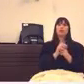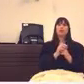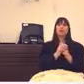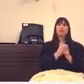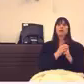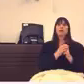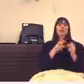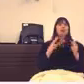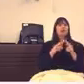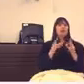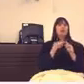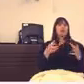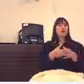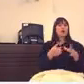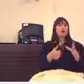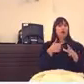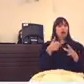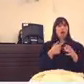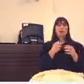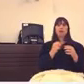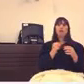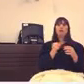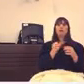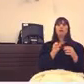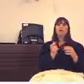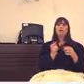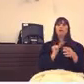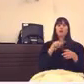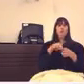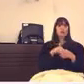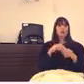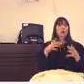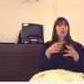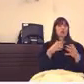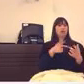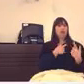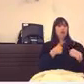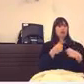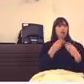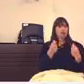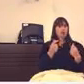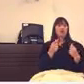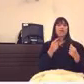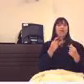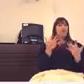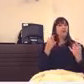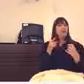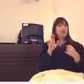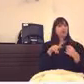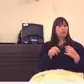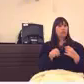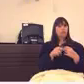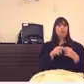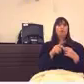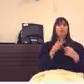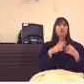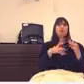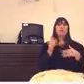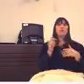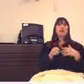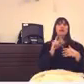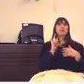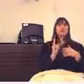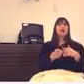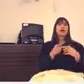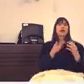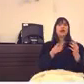נפגשתי עם חברי הנהלה מתוך עמותת לב חש, והבהרתי להם גם שם שהמבנה הזה